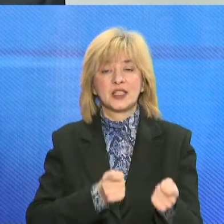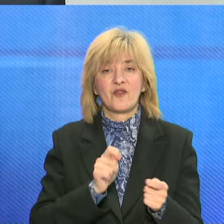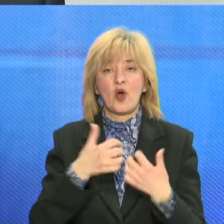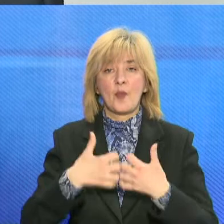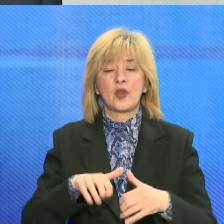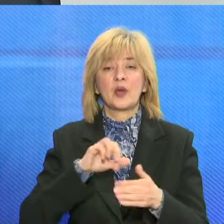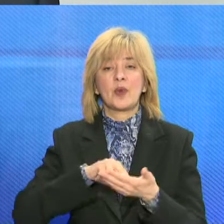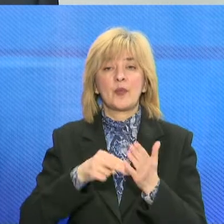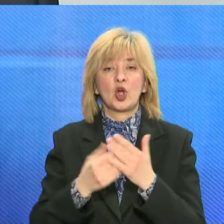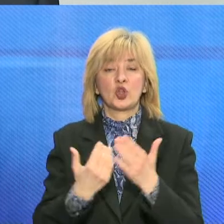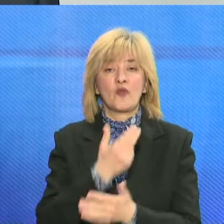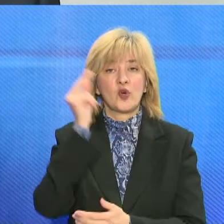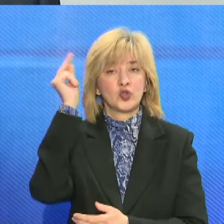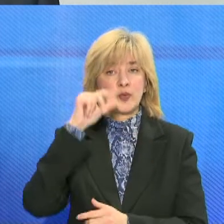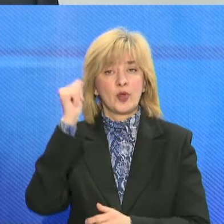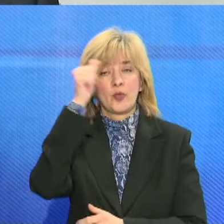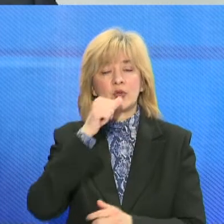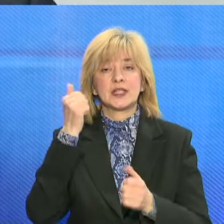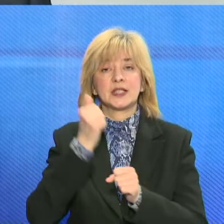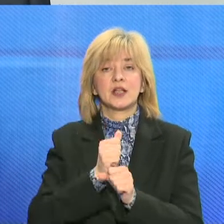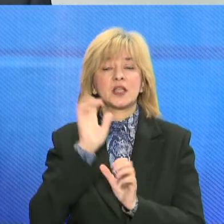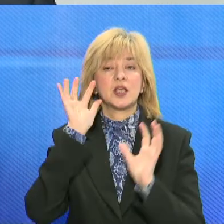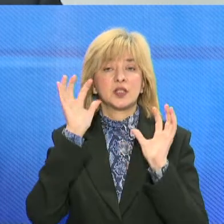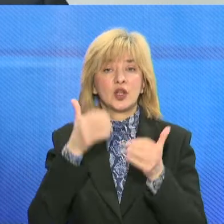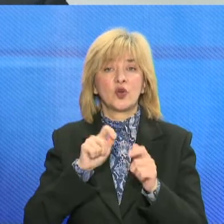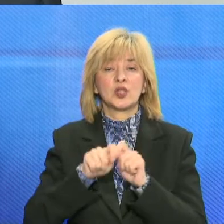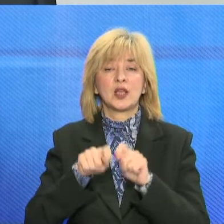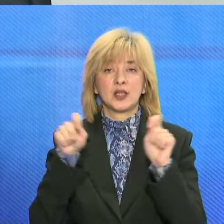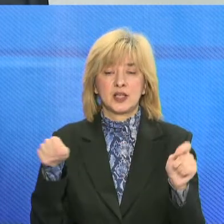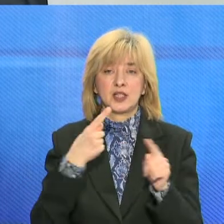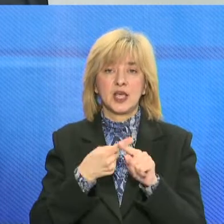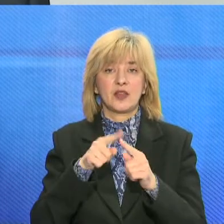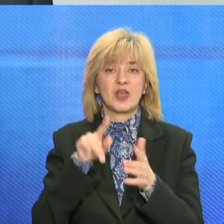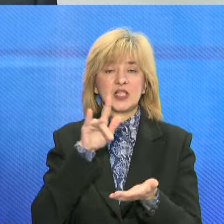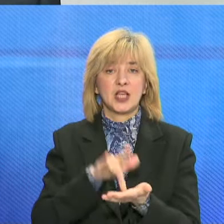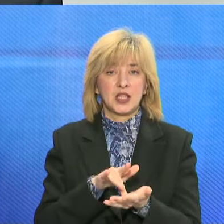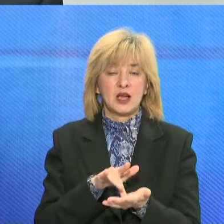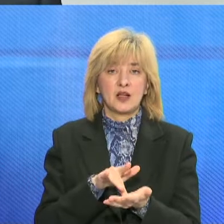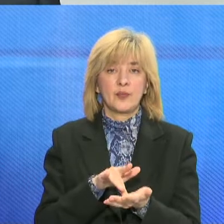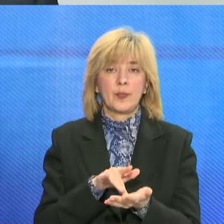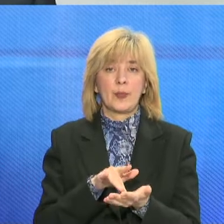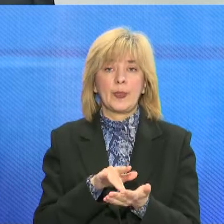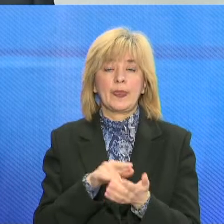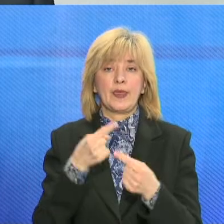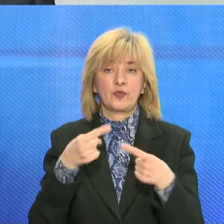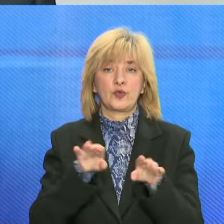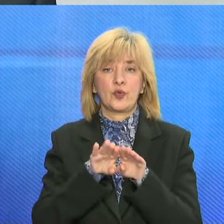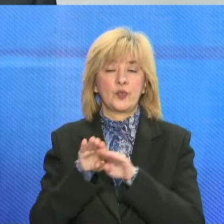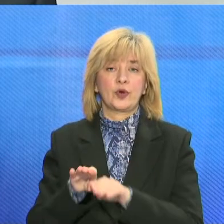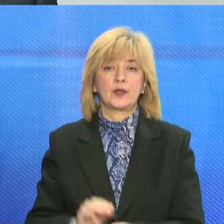новому учебному году сделать такое серьезное открытие этого центра, но уже, так сказать, совершенно на другом уровне.